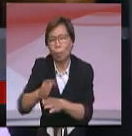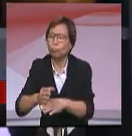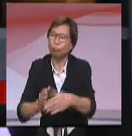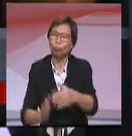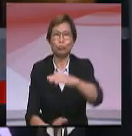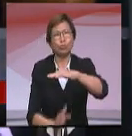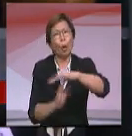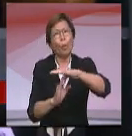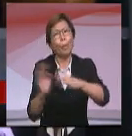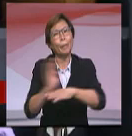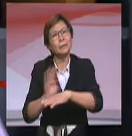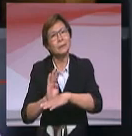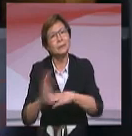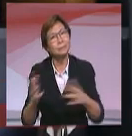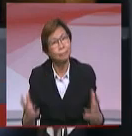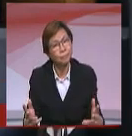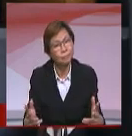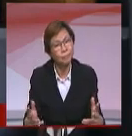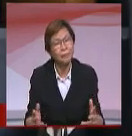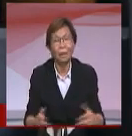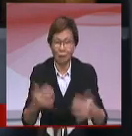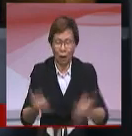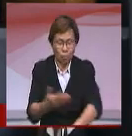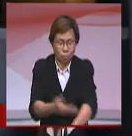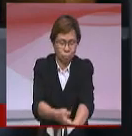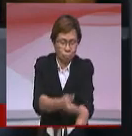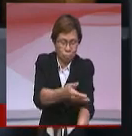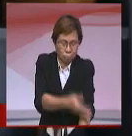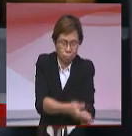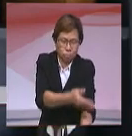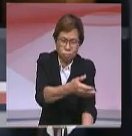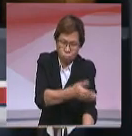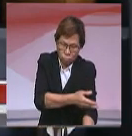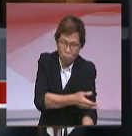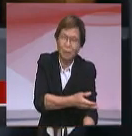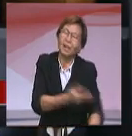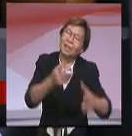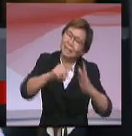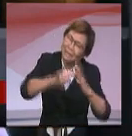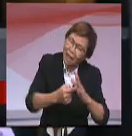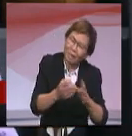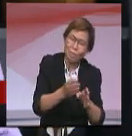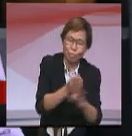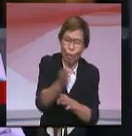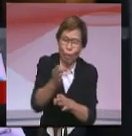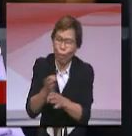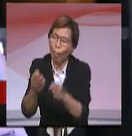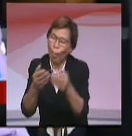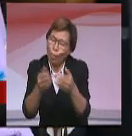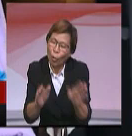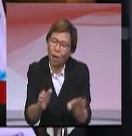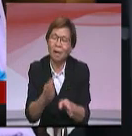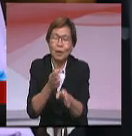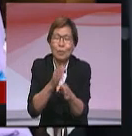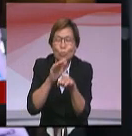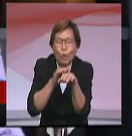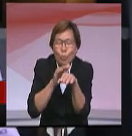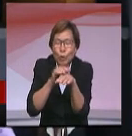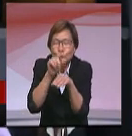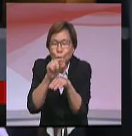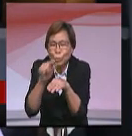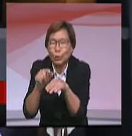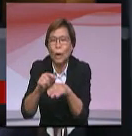beroperasi. Apabila keadaan bertambah baik, kita mula membuka sedikit. Apabila kita